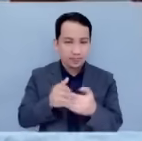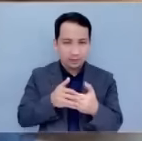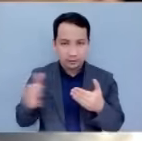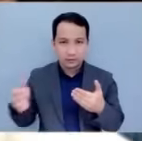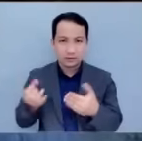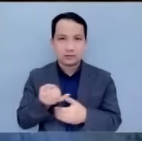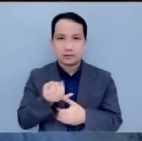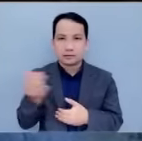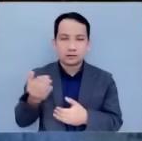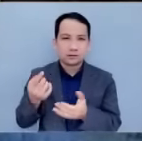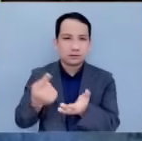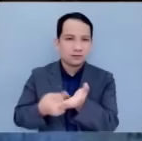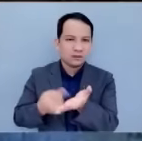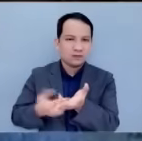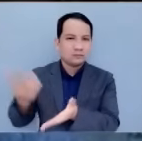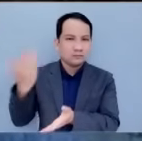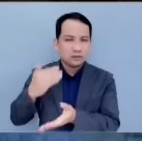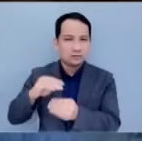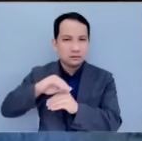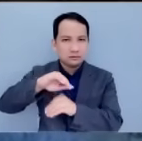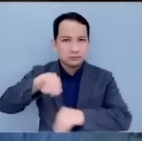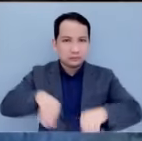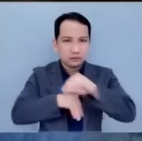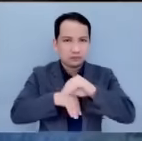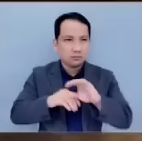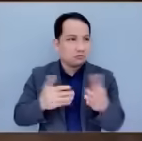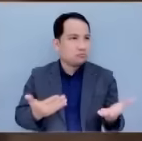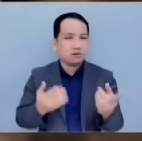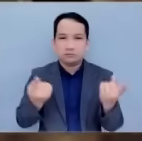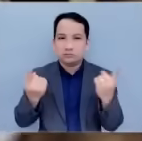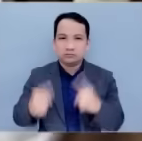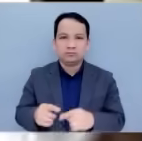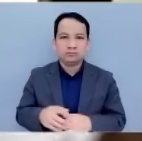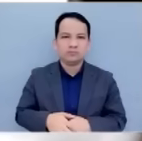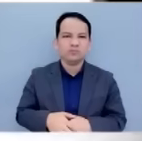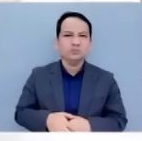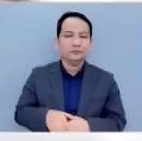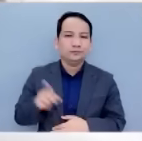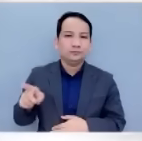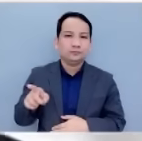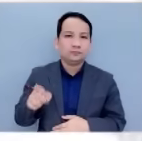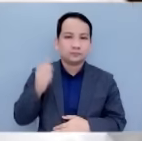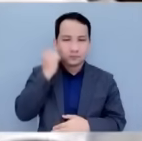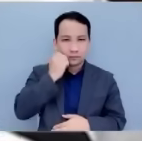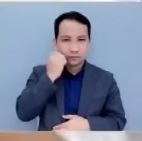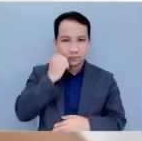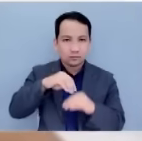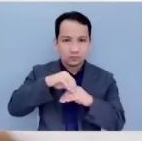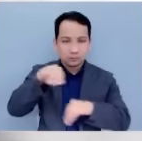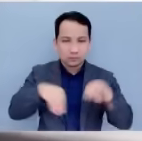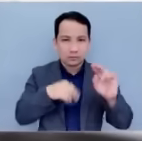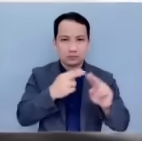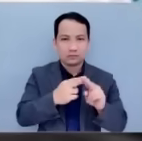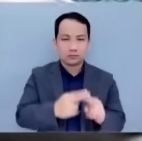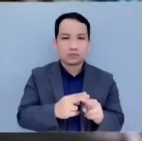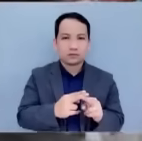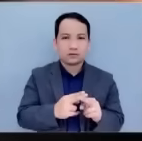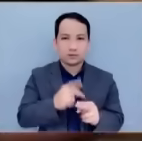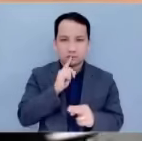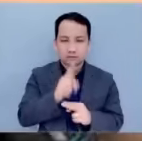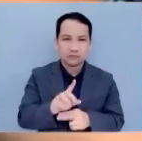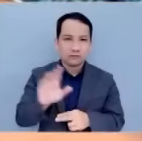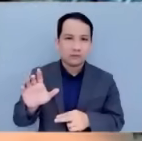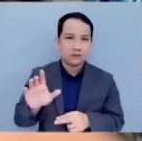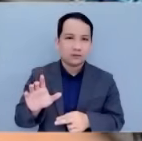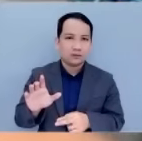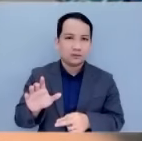naging usap-usapang palitan siya pero walang nangyari. Isa naman sa laging matunog na pangalan na posible rang pumalit kay Zubiri,